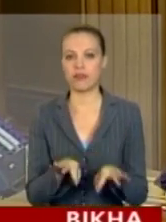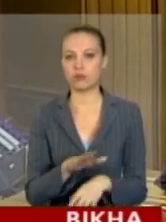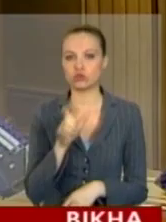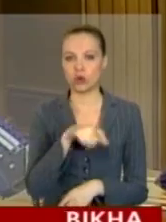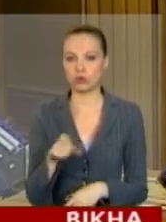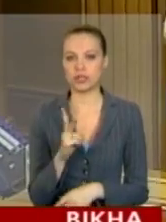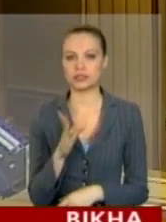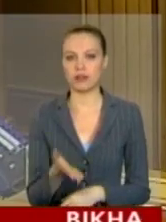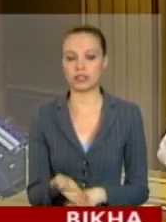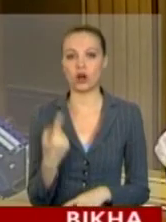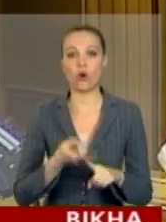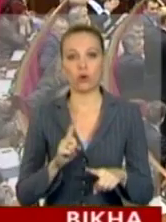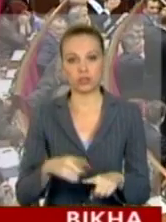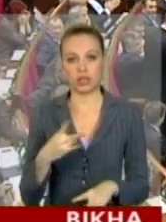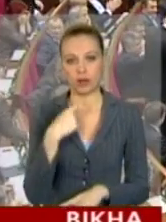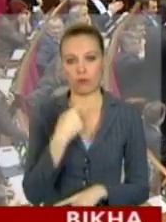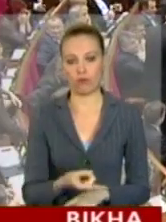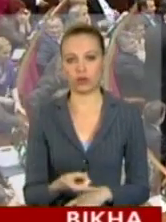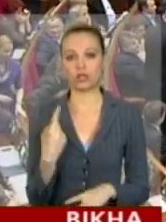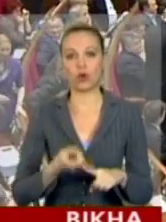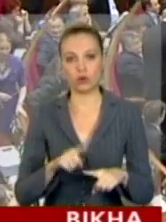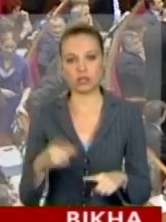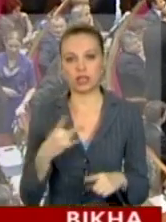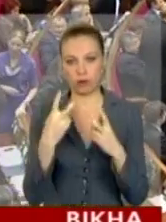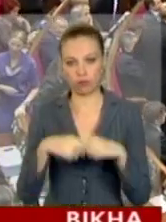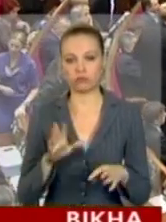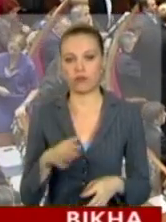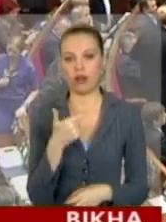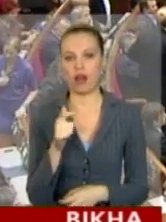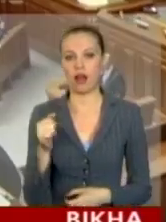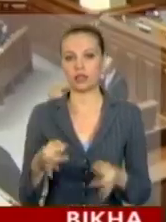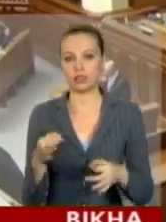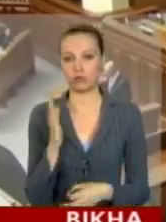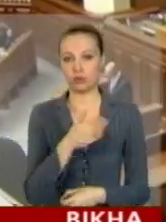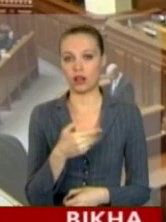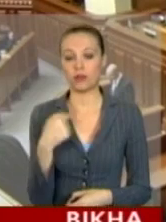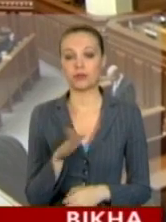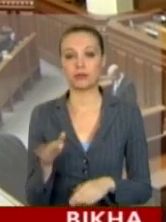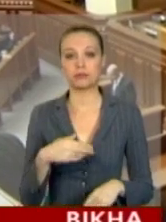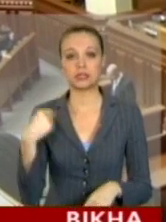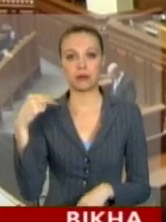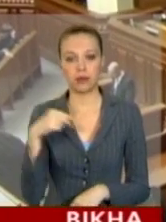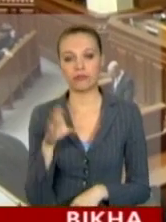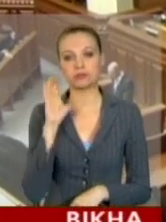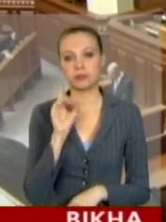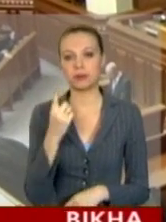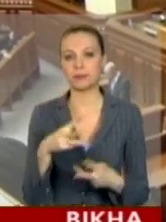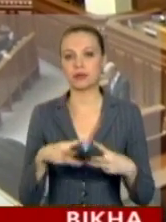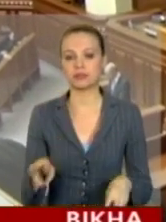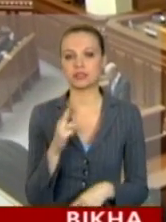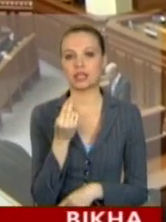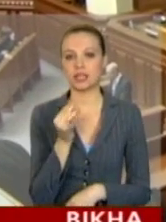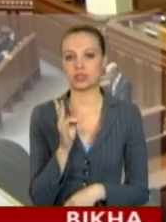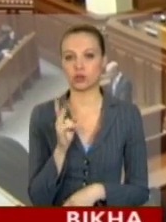людей з квартир. Про це треба говорити. Це треба розслідувати в Гаазькому трибуналі. Після перерви у Гураді заслуховують прем'єр-міністра